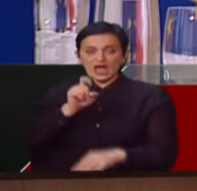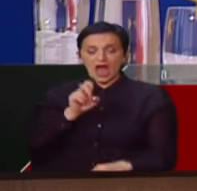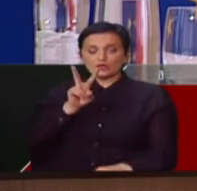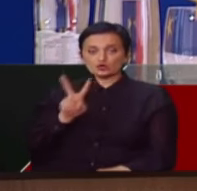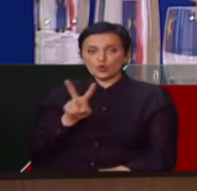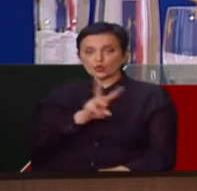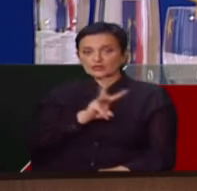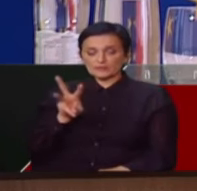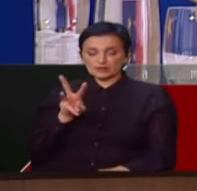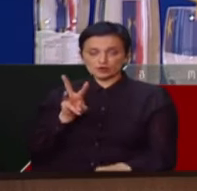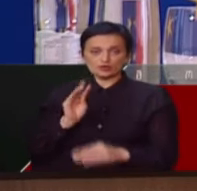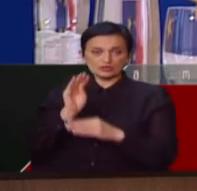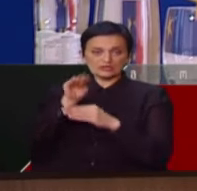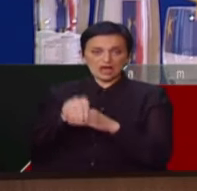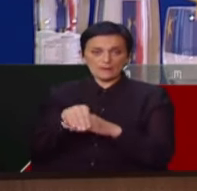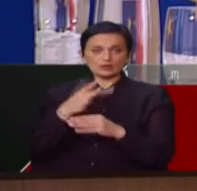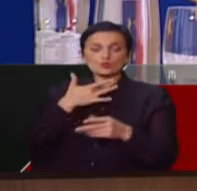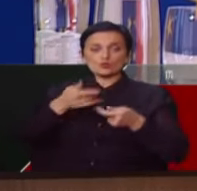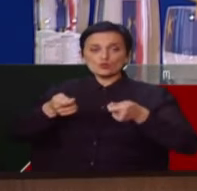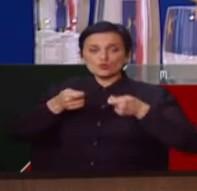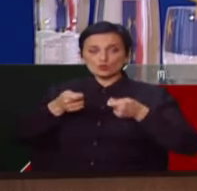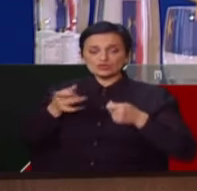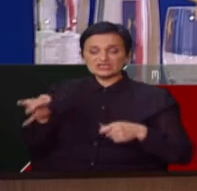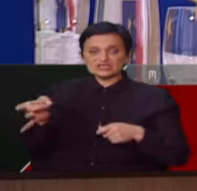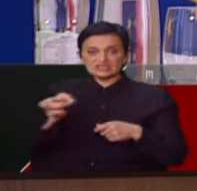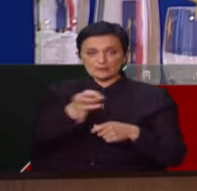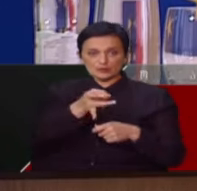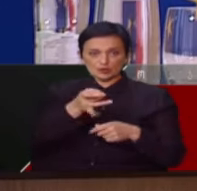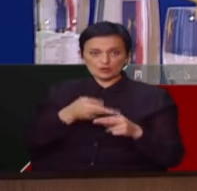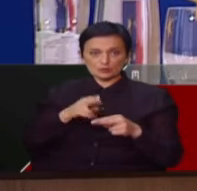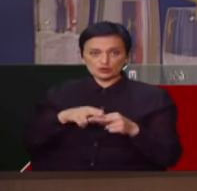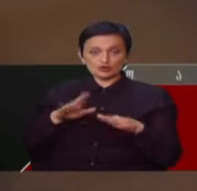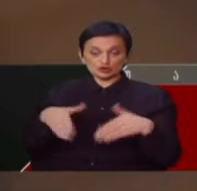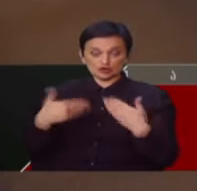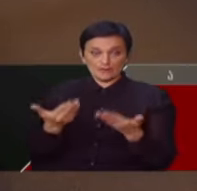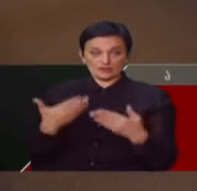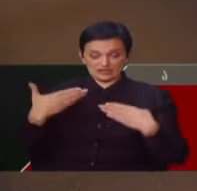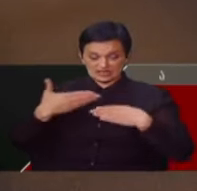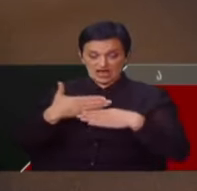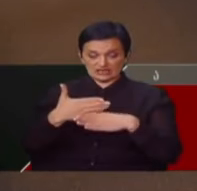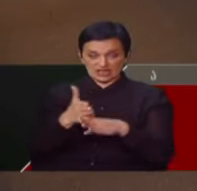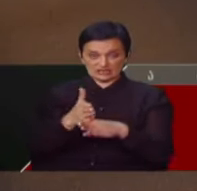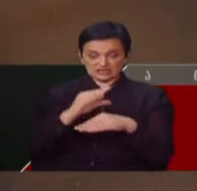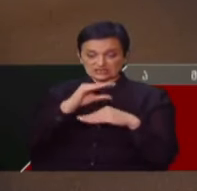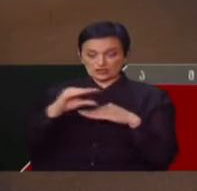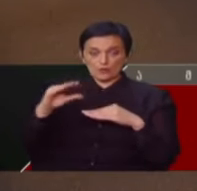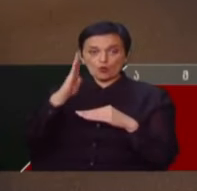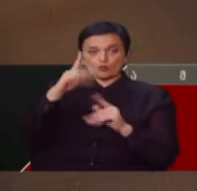მილიონი დამატებით გადაეცემა მუნიციპალიტეტებს. ასეთი არის, ასე ვთქვათ, ეს შემოთავაზებული განაწილება, რის მიხედვითაც